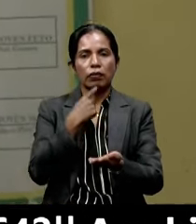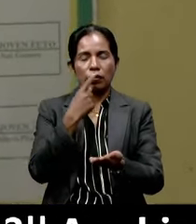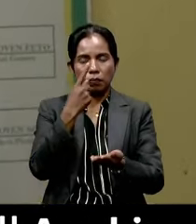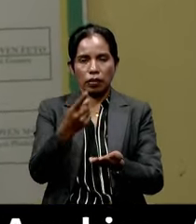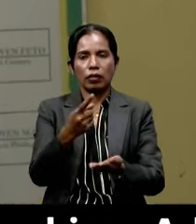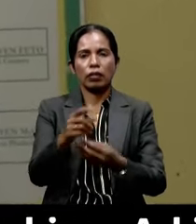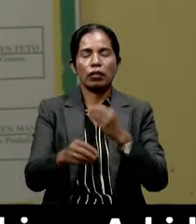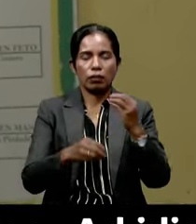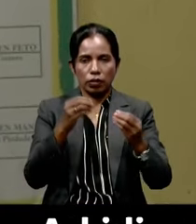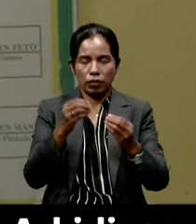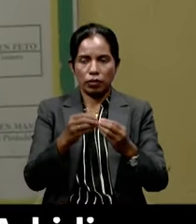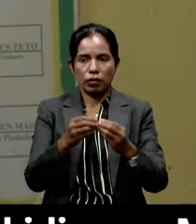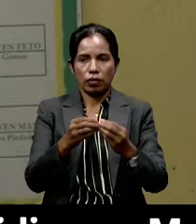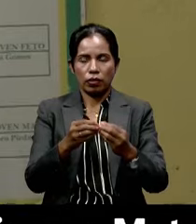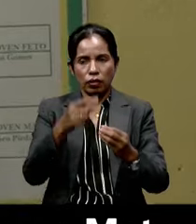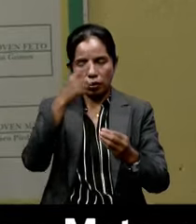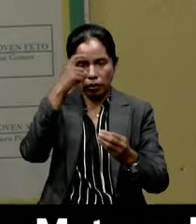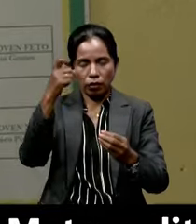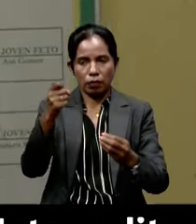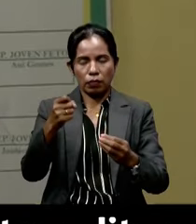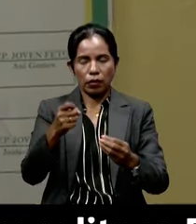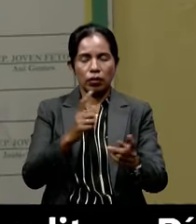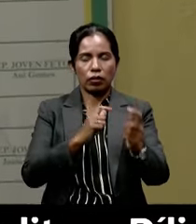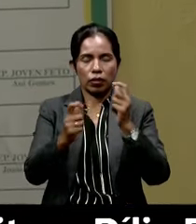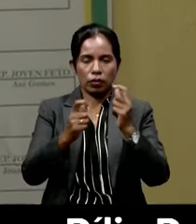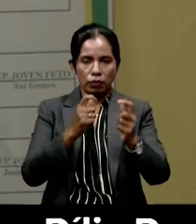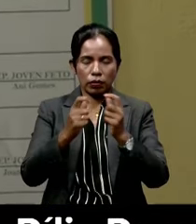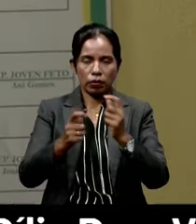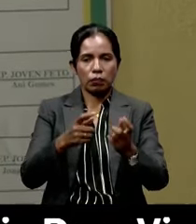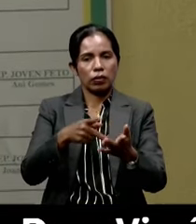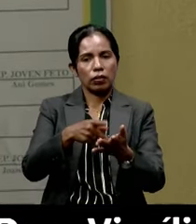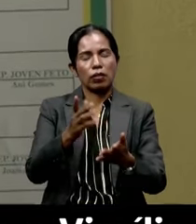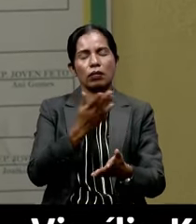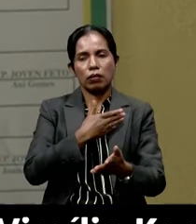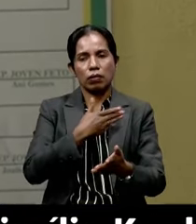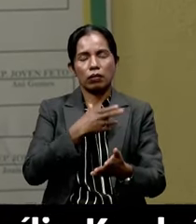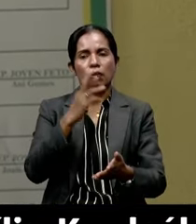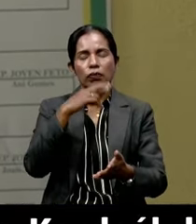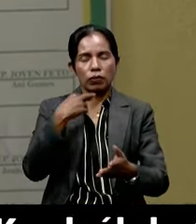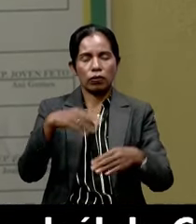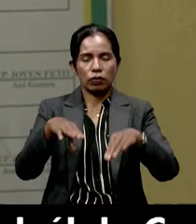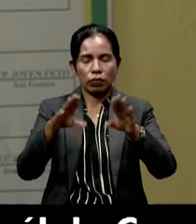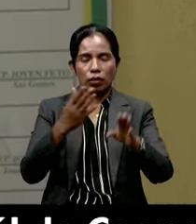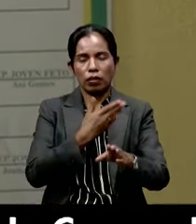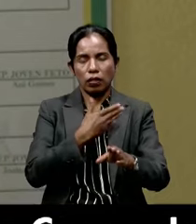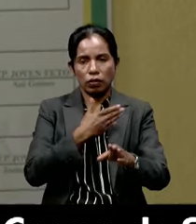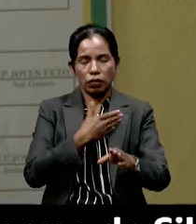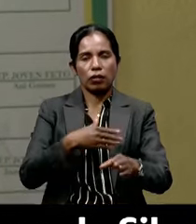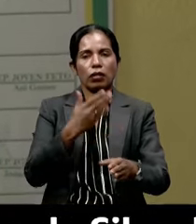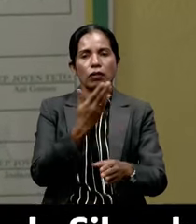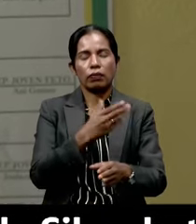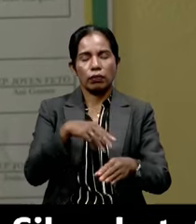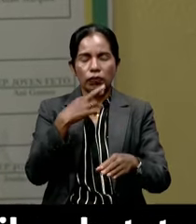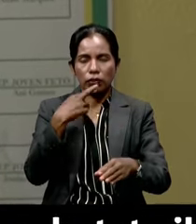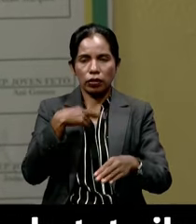pos tamba kustu transporti nibe bot tanta polling force iha tauru loza sermas polisai